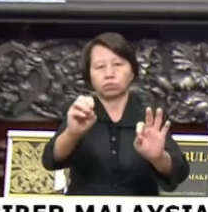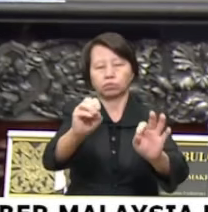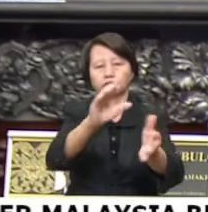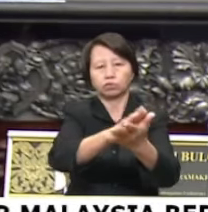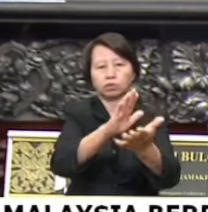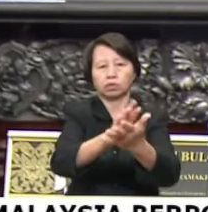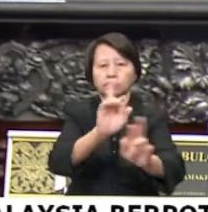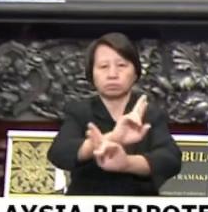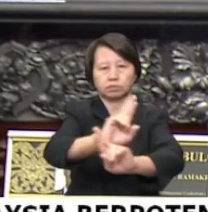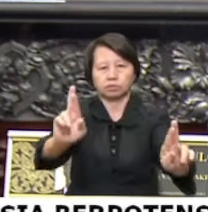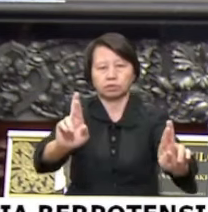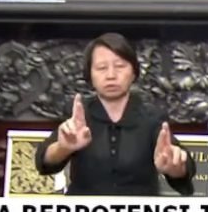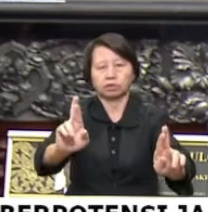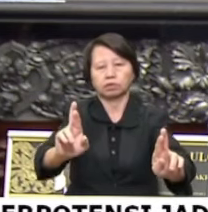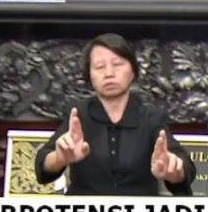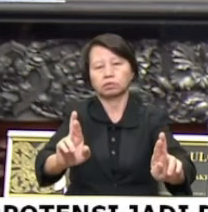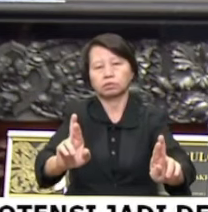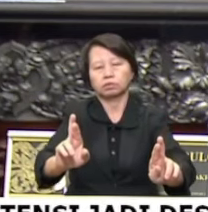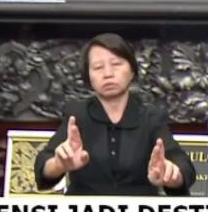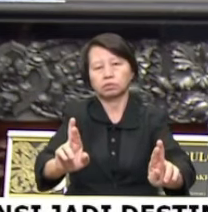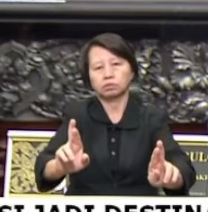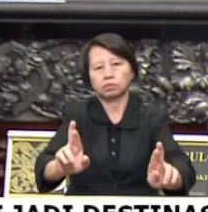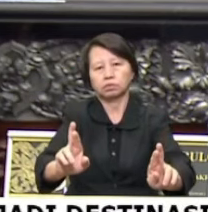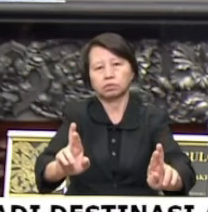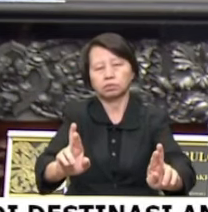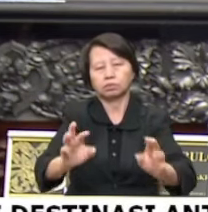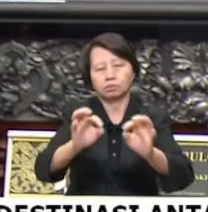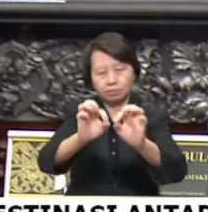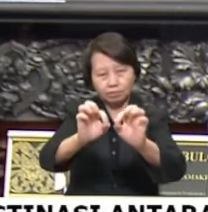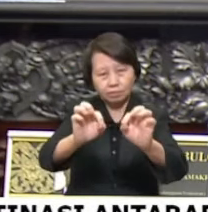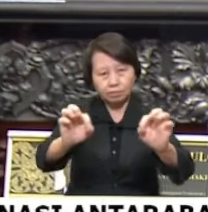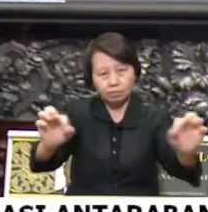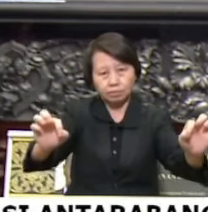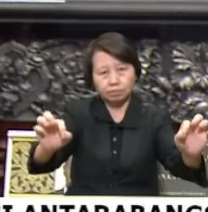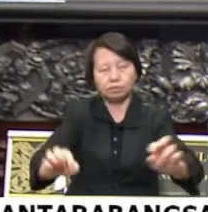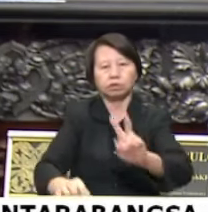telah disediakan dengan fiber optik.